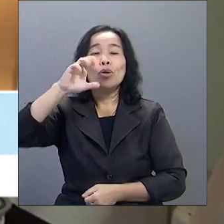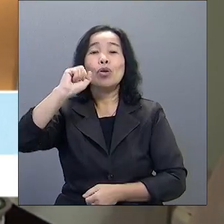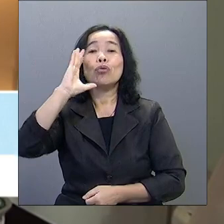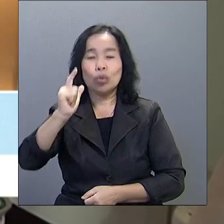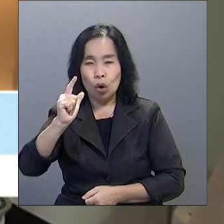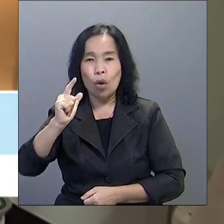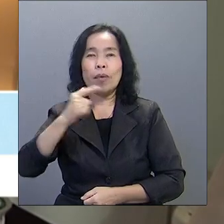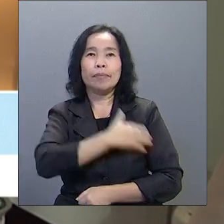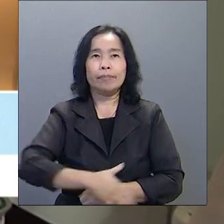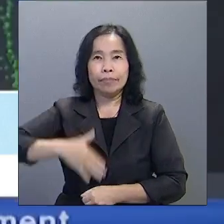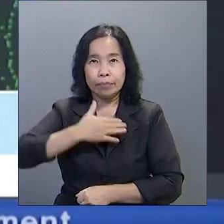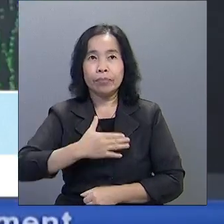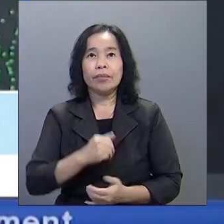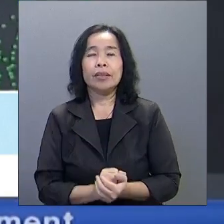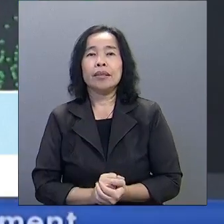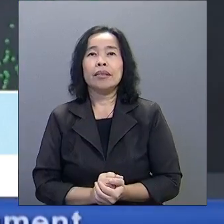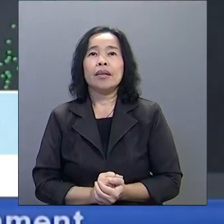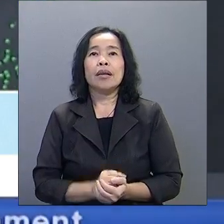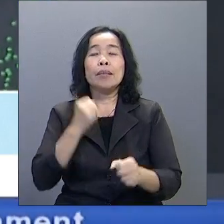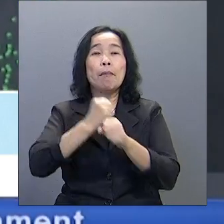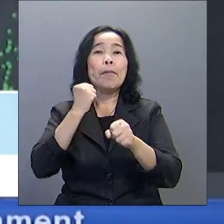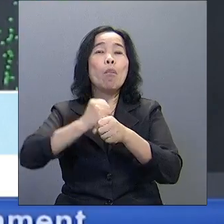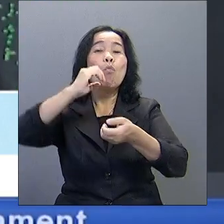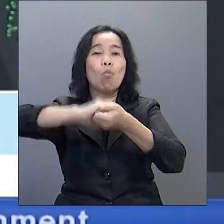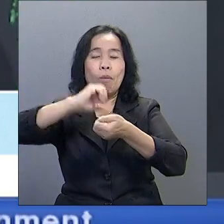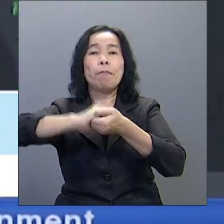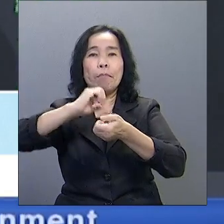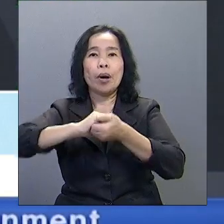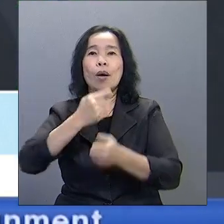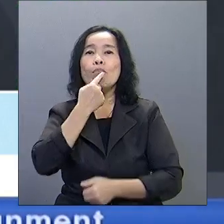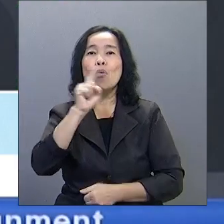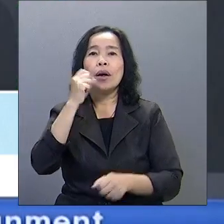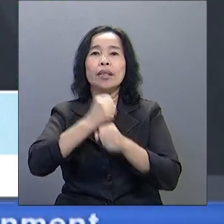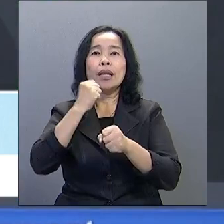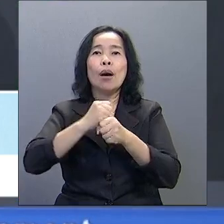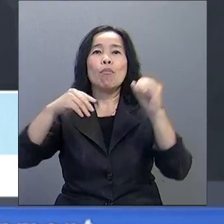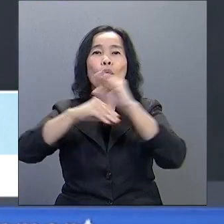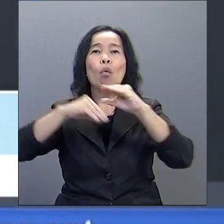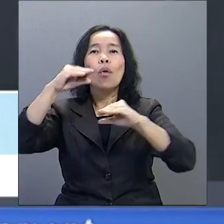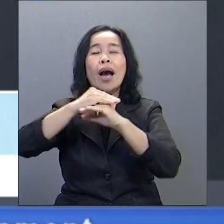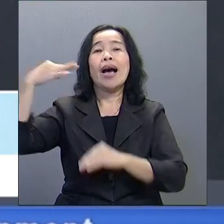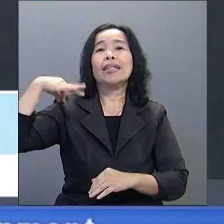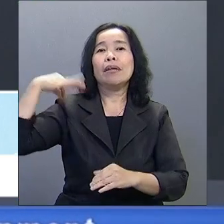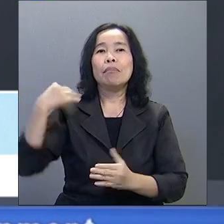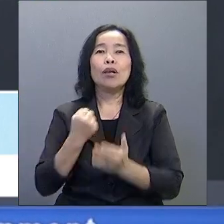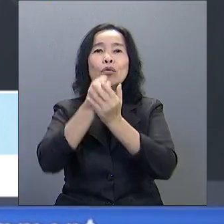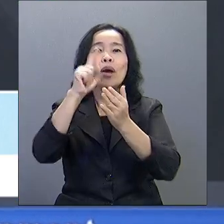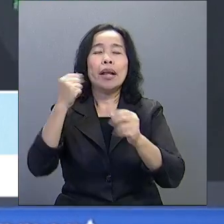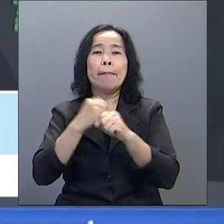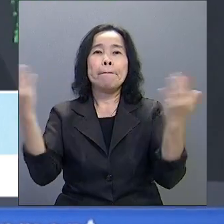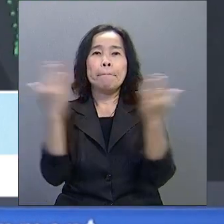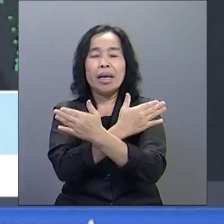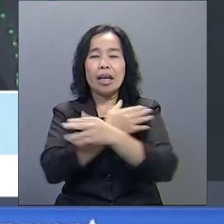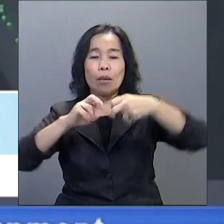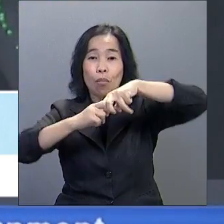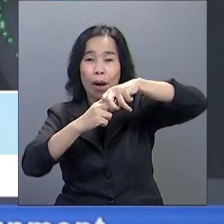และสำนักงานหลักประกันสุขภาพแห่งชาติหรือสปสชนั้นเขาดำเนินโครงการจิตอาสาผ่าตัดเปลี่ยนข้อเข่าข้อสะโพกเทียม